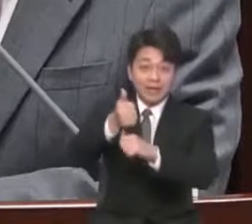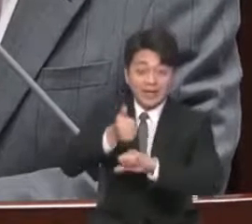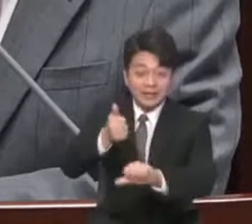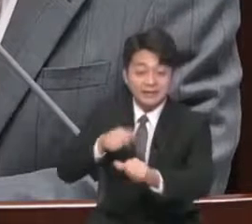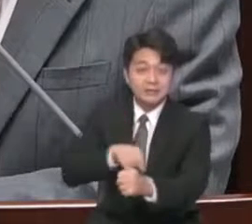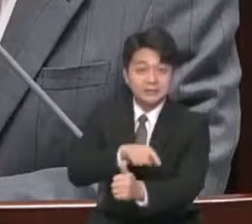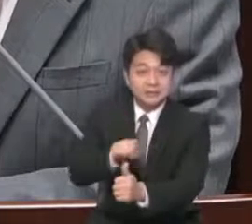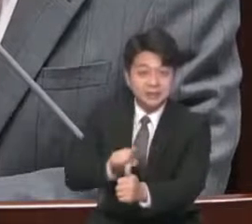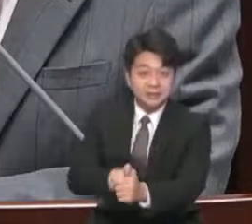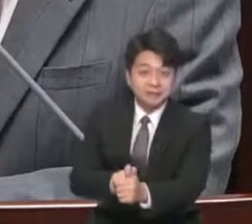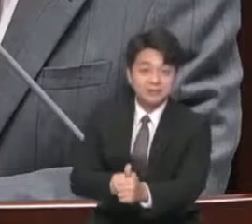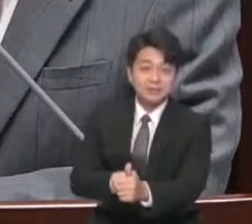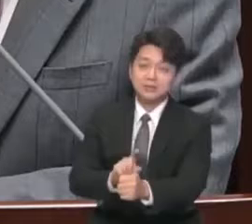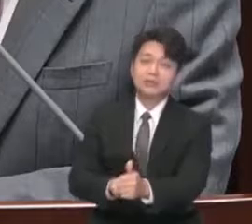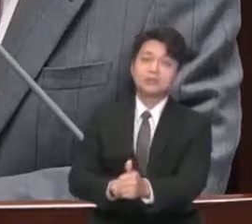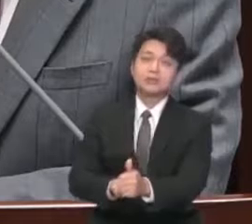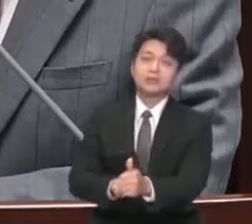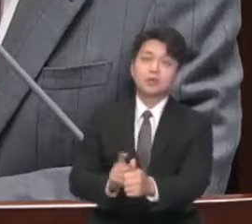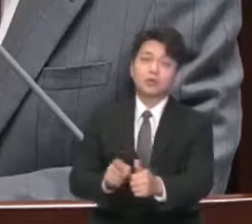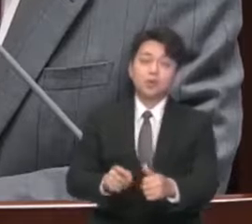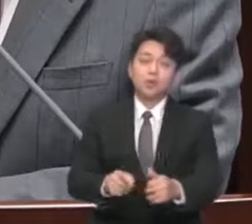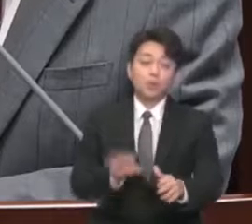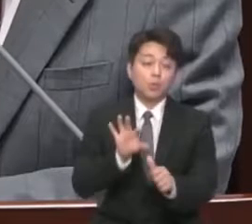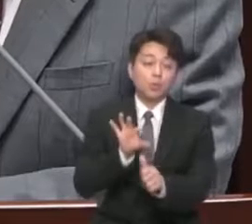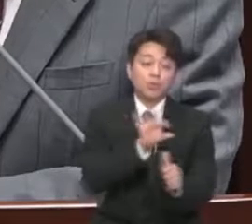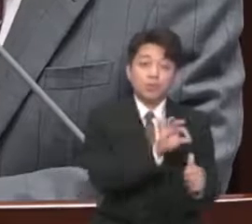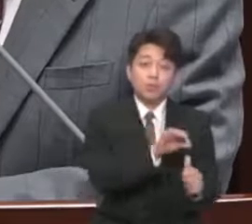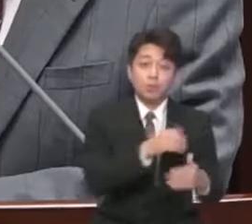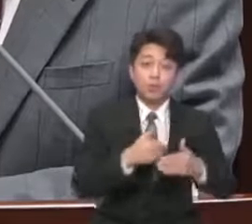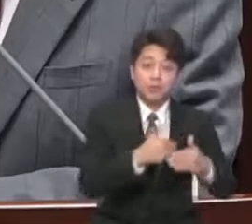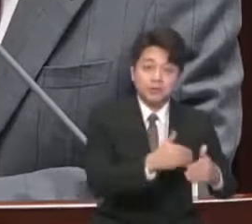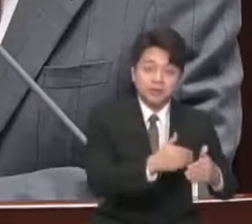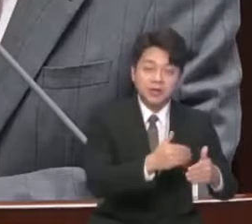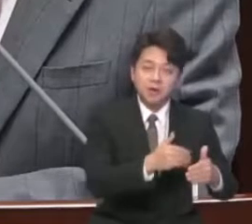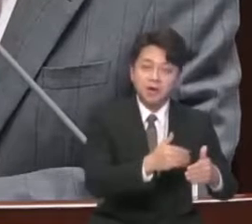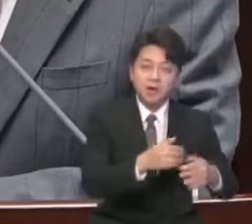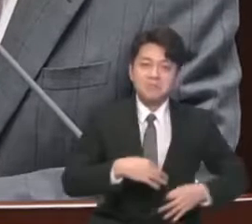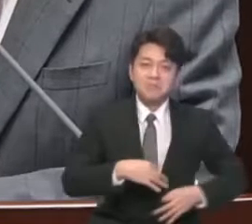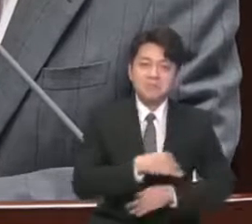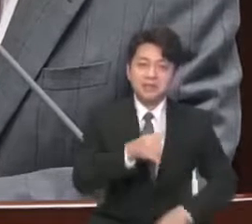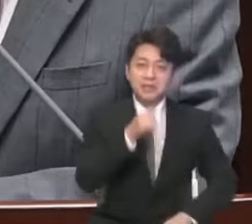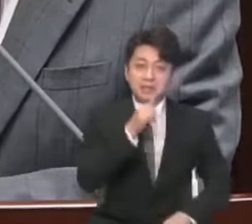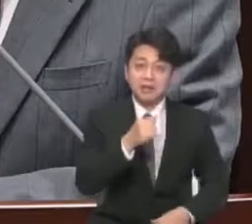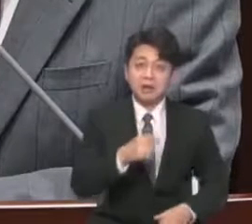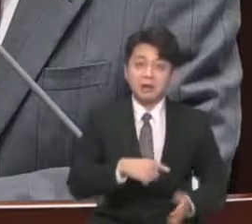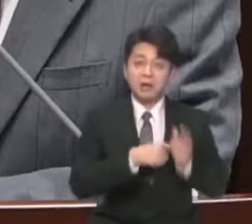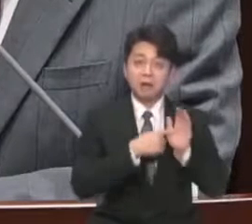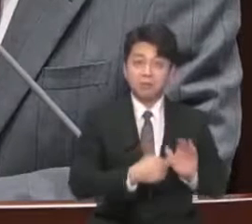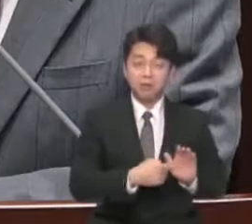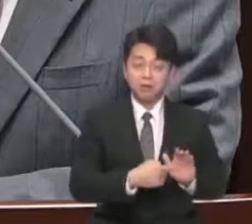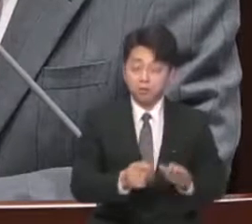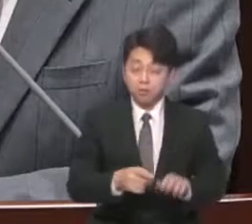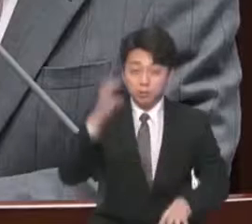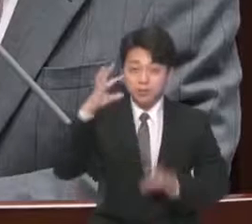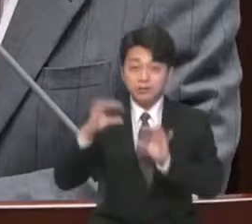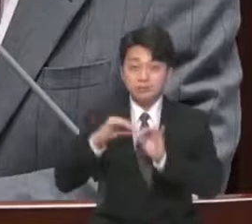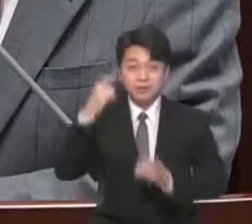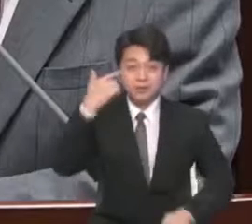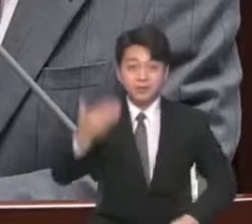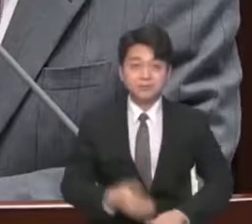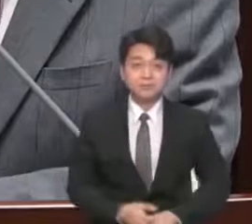통역병 뽑는 과정에서 불이익을 받았다고 했는데 동의하십니까? 그런 사실이 만일에 있다고 그러면 검찰 수사로